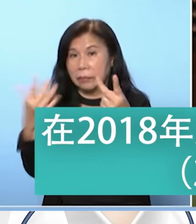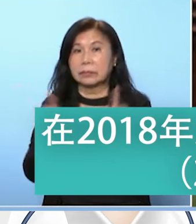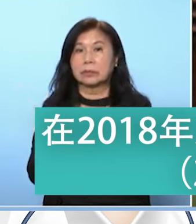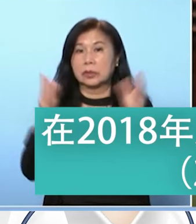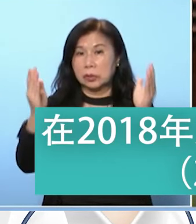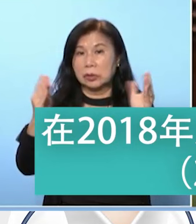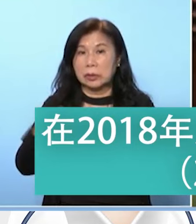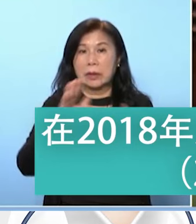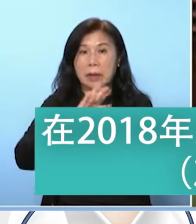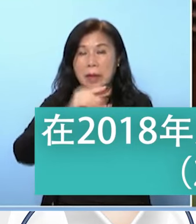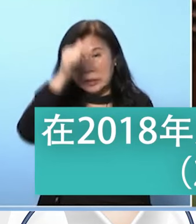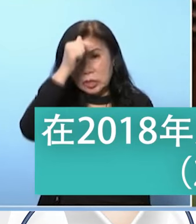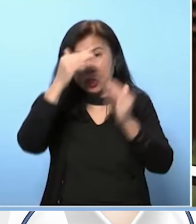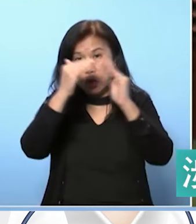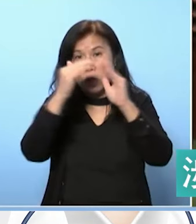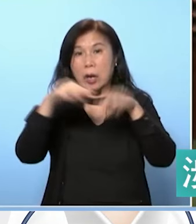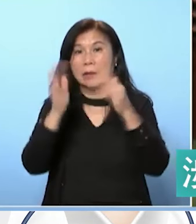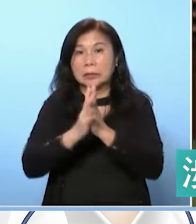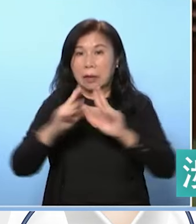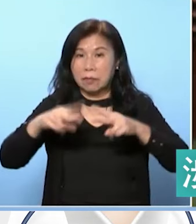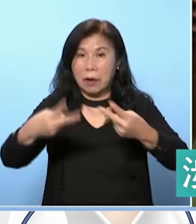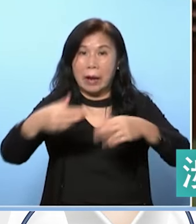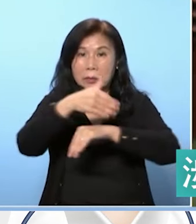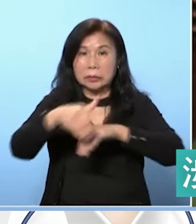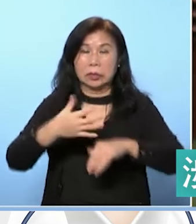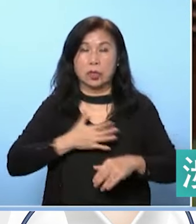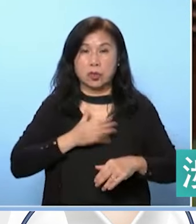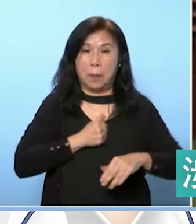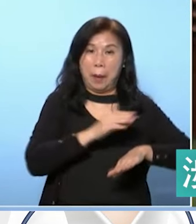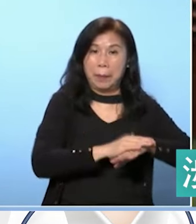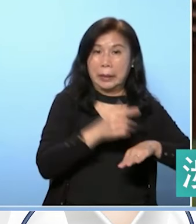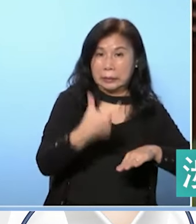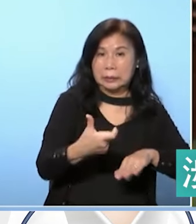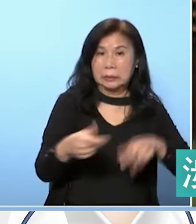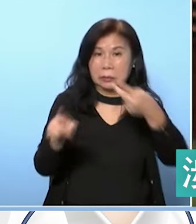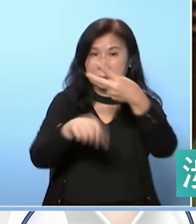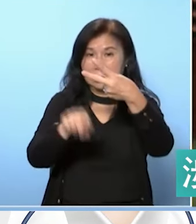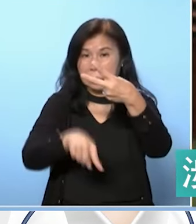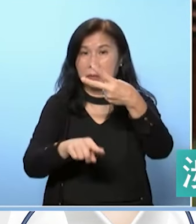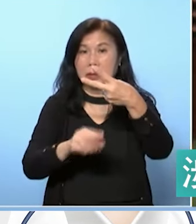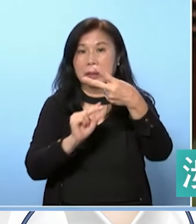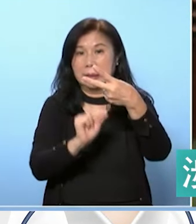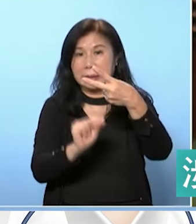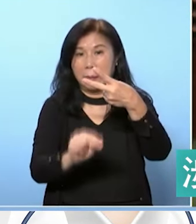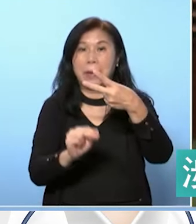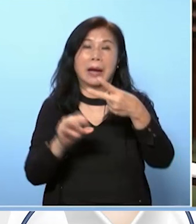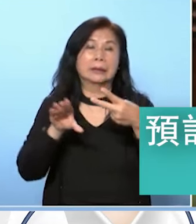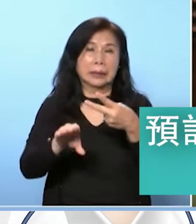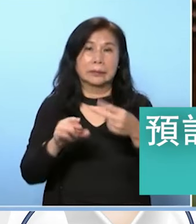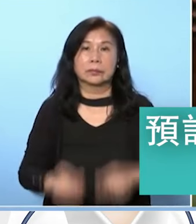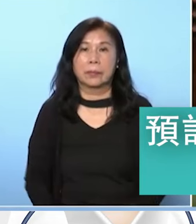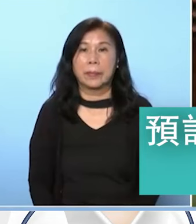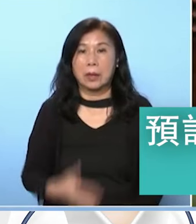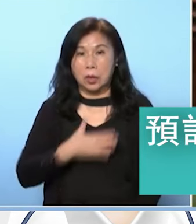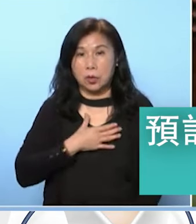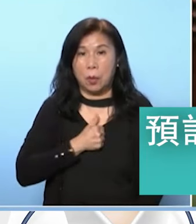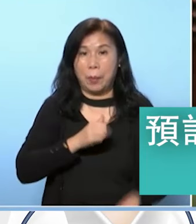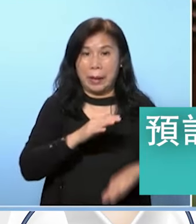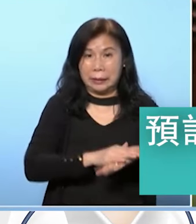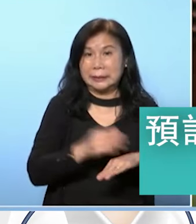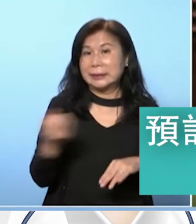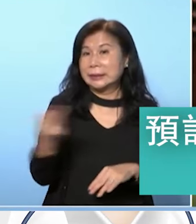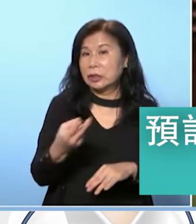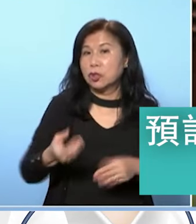2026-2035年的醫院發展計劃，涉及財政預算是2700億元，預計可額外提